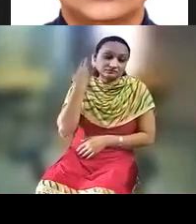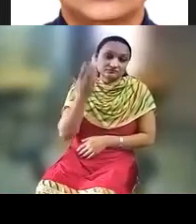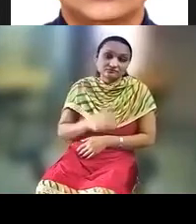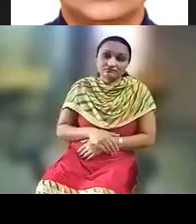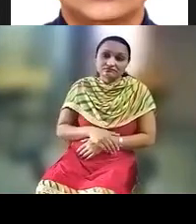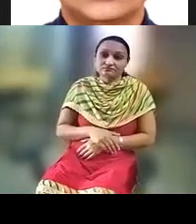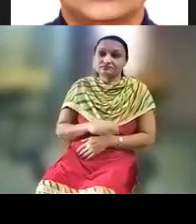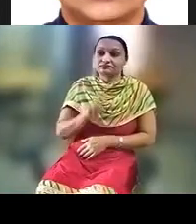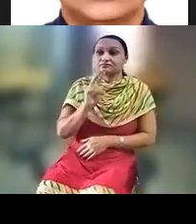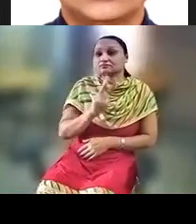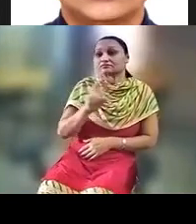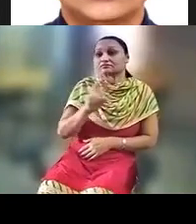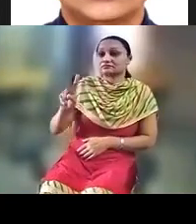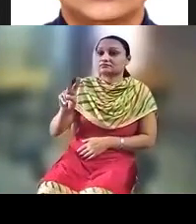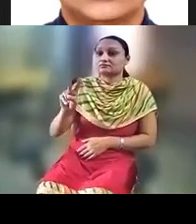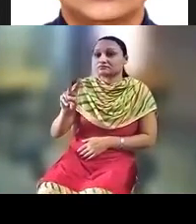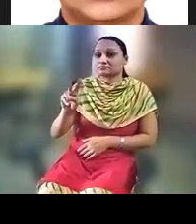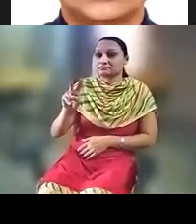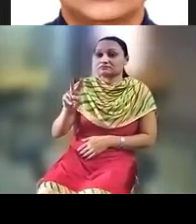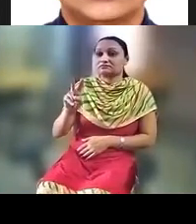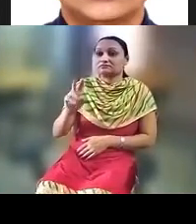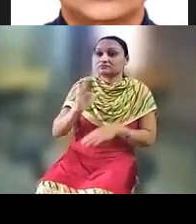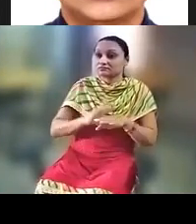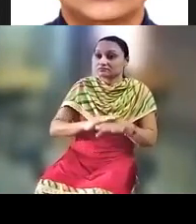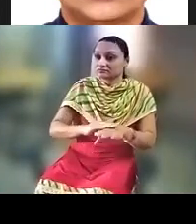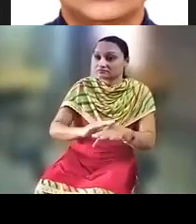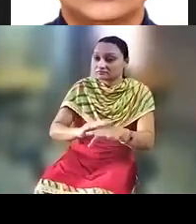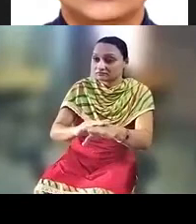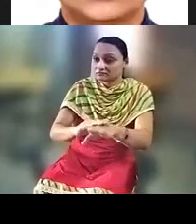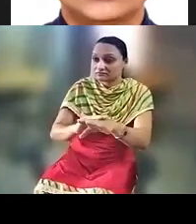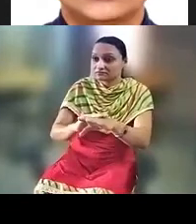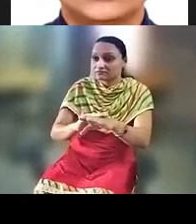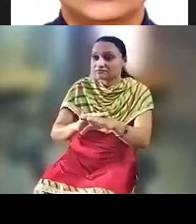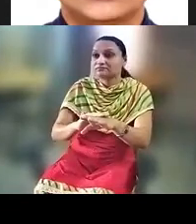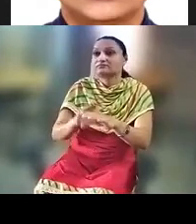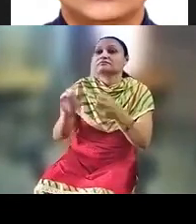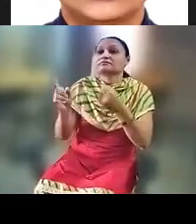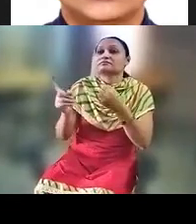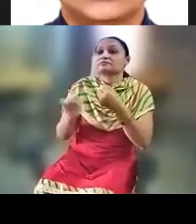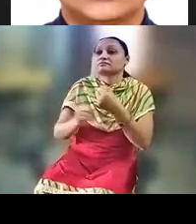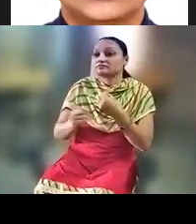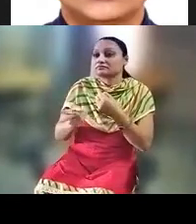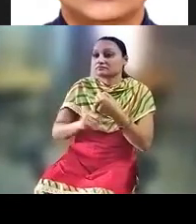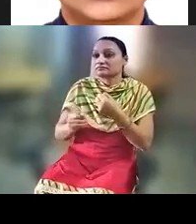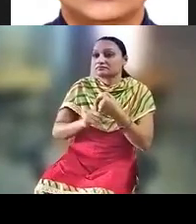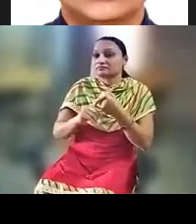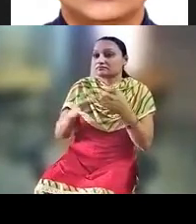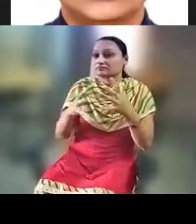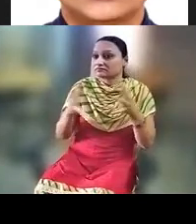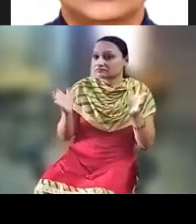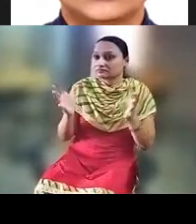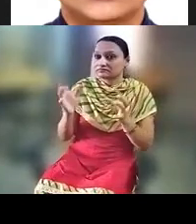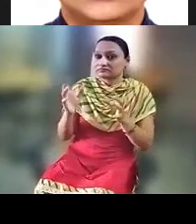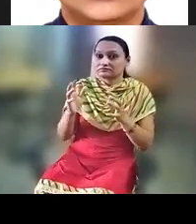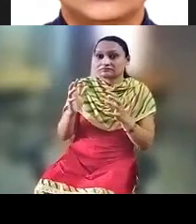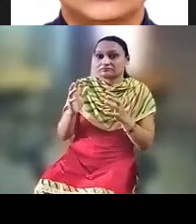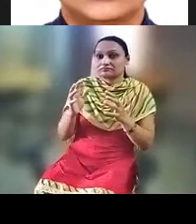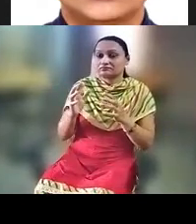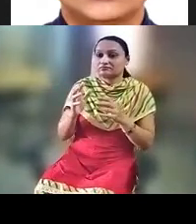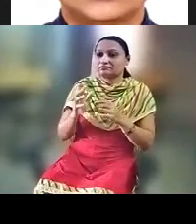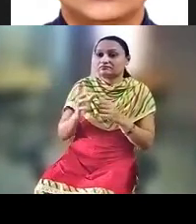32% more likely to experience severe corporal punishment, कि बहुत ज्यादा बड़ी सजाएं मिलती है इनको।